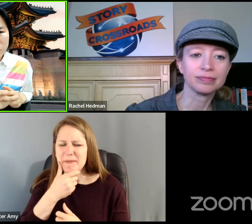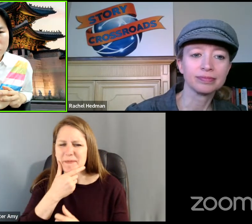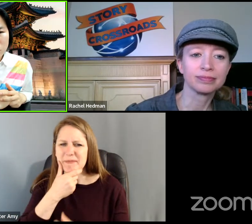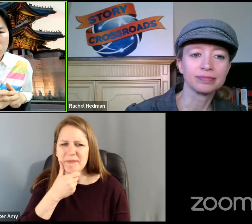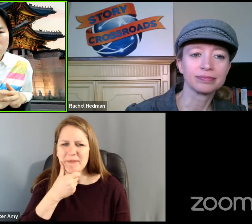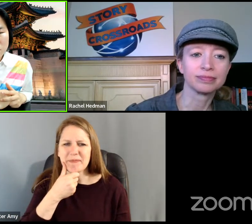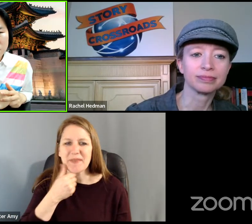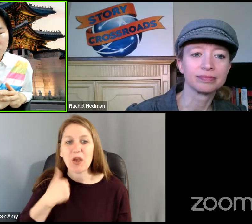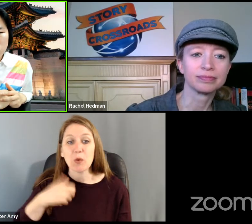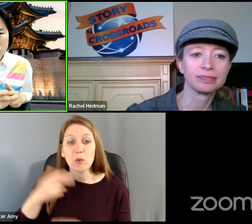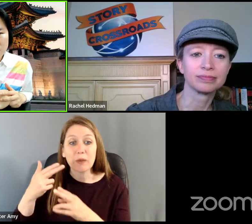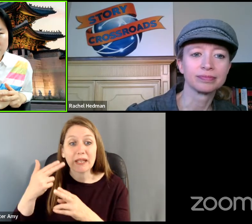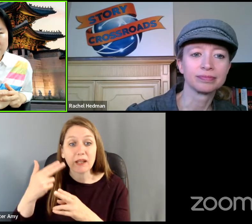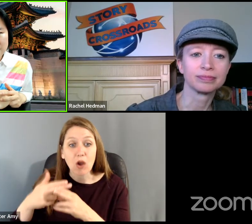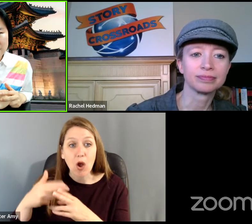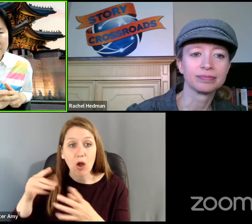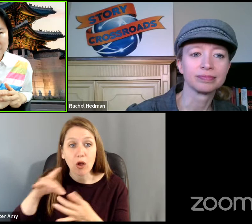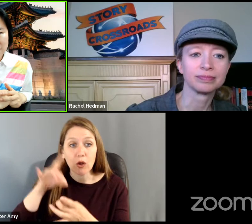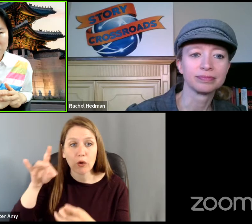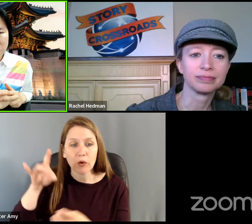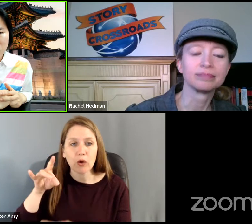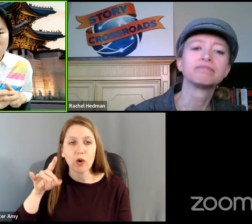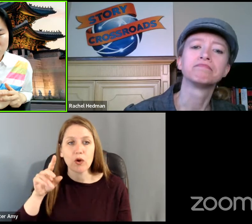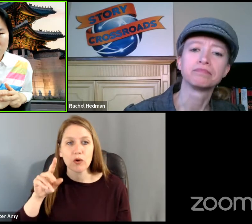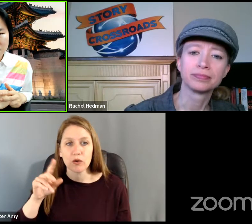We call ghost 귀신.